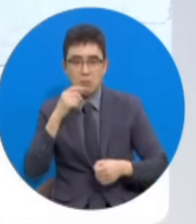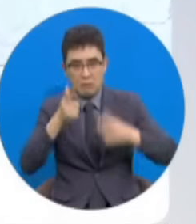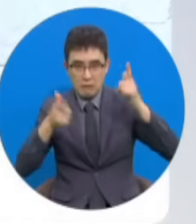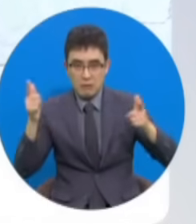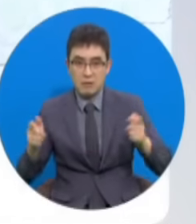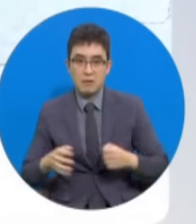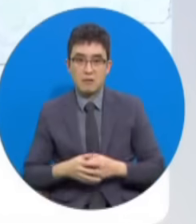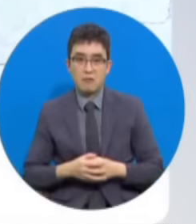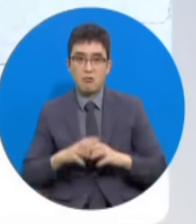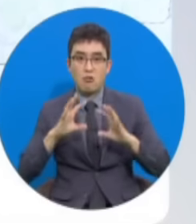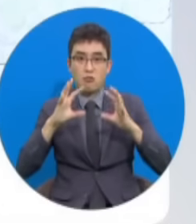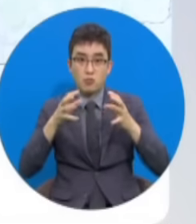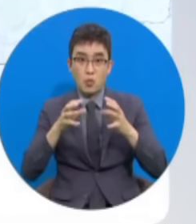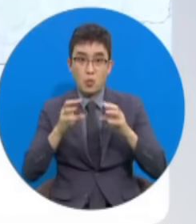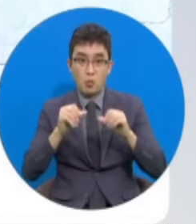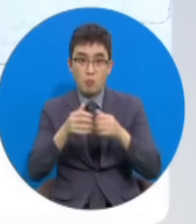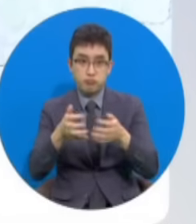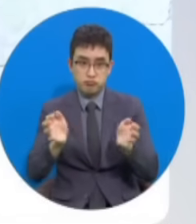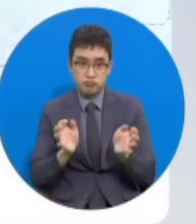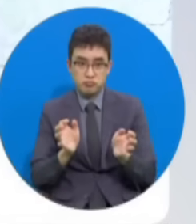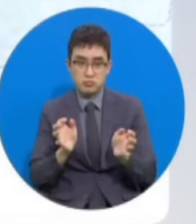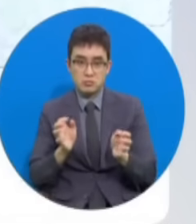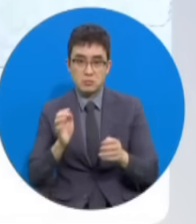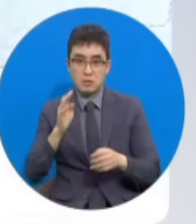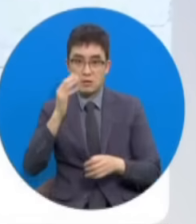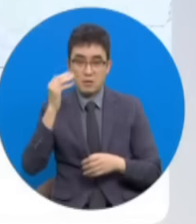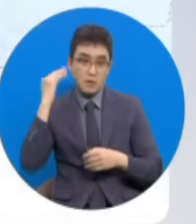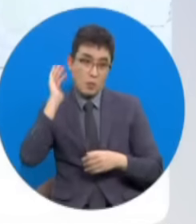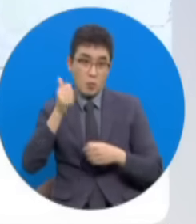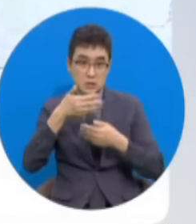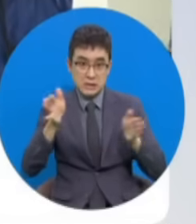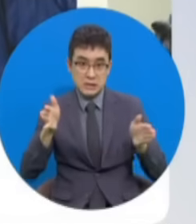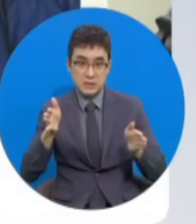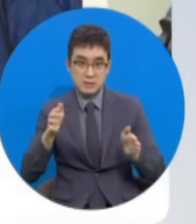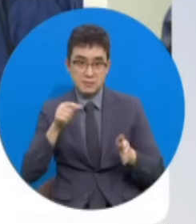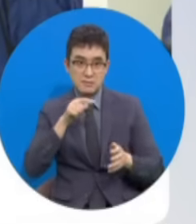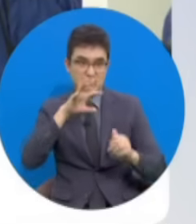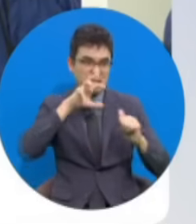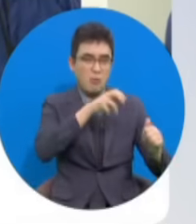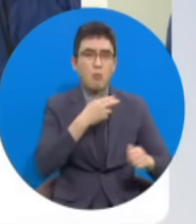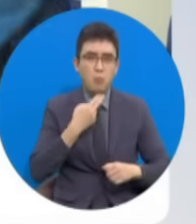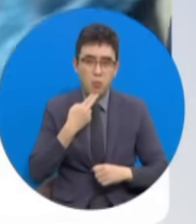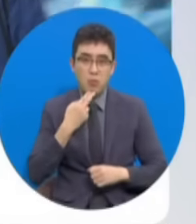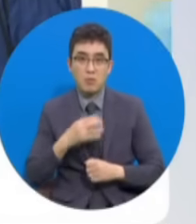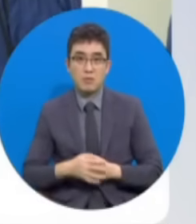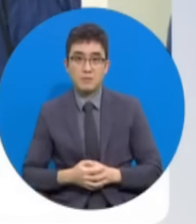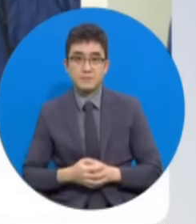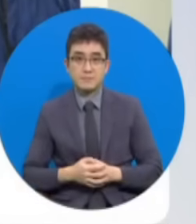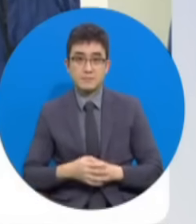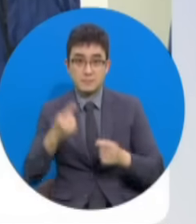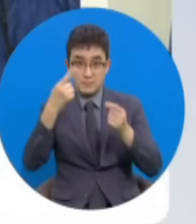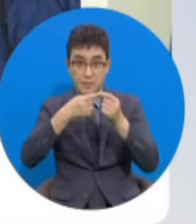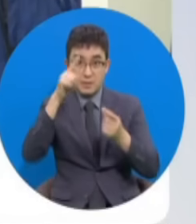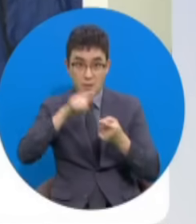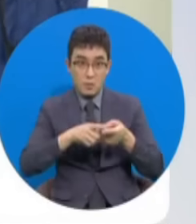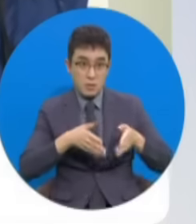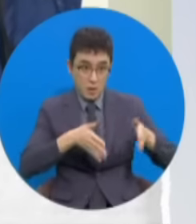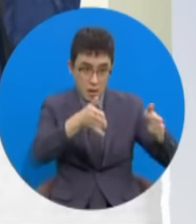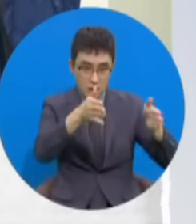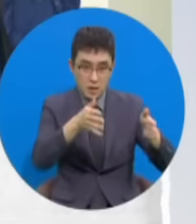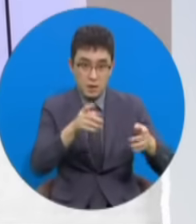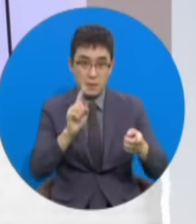어떤 대통령실의 압력이 없었다는 것이 거의 나타나지 않습니까? 예. 그리고 종점이 원안으로 가든 아니면 변경안으로